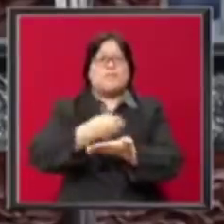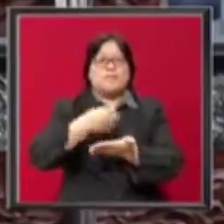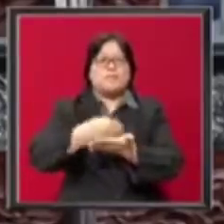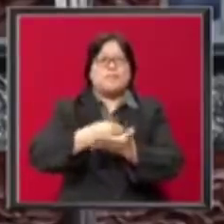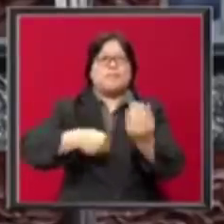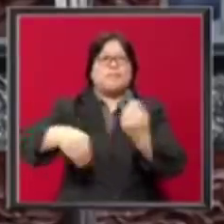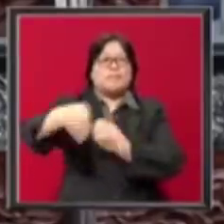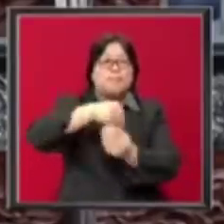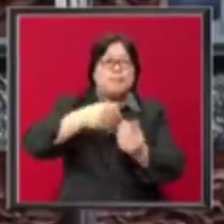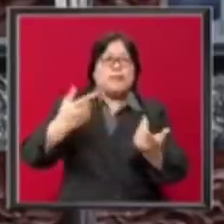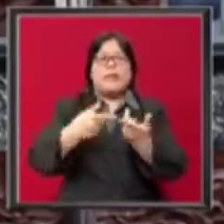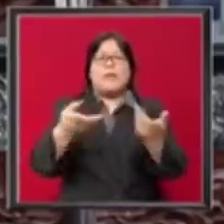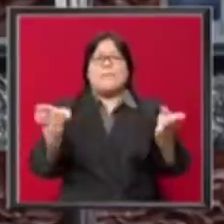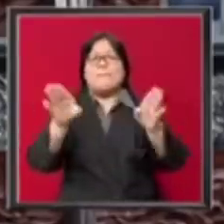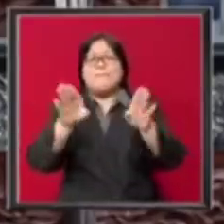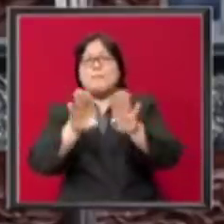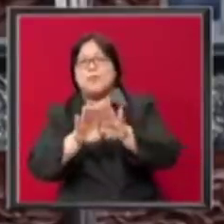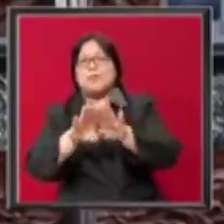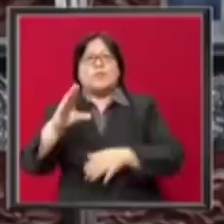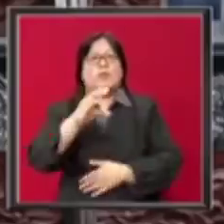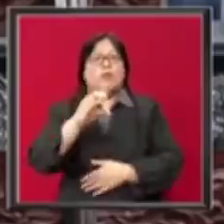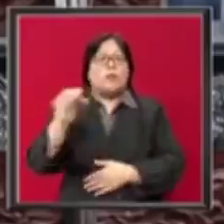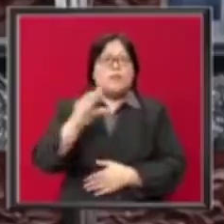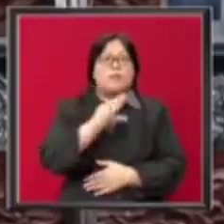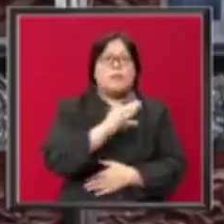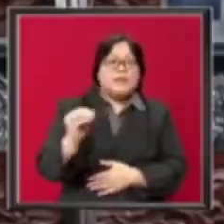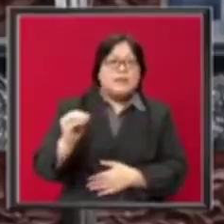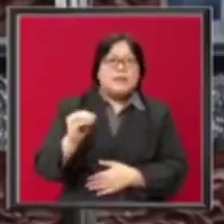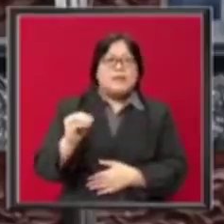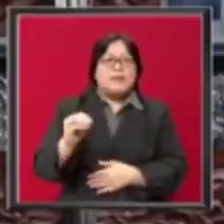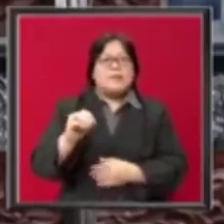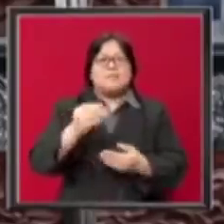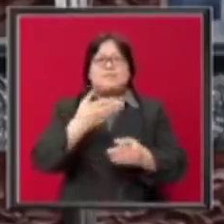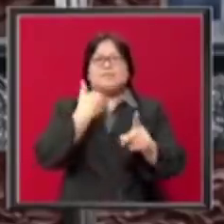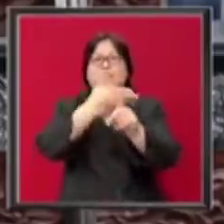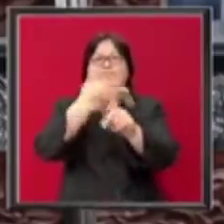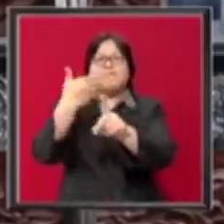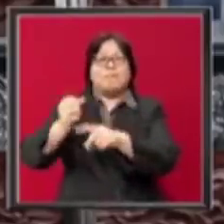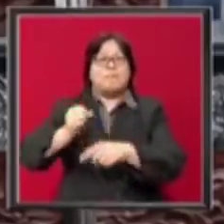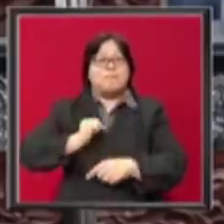pendapatan, penutupan syarikat-syarikat dan pembuangan pekerja,